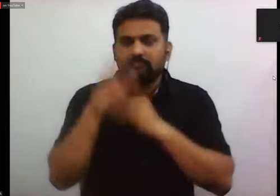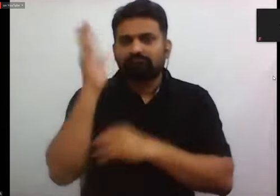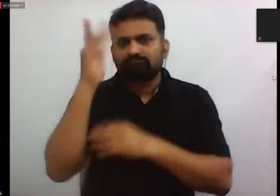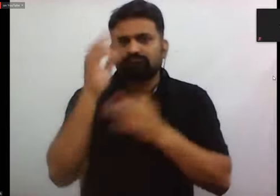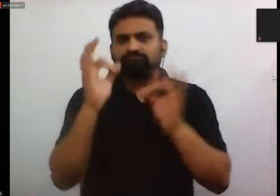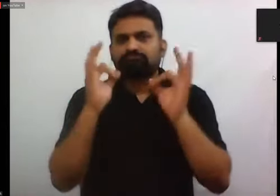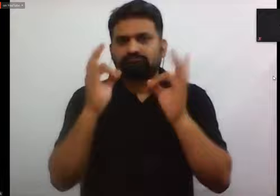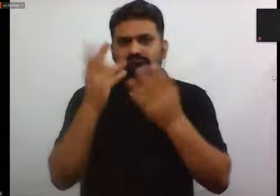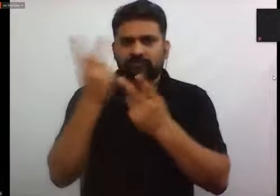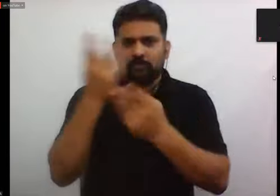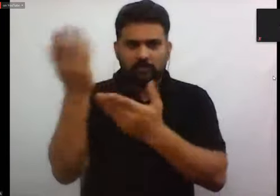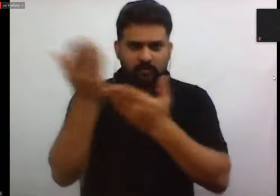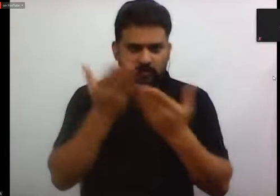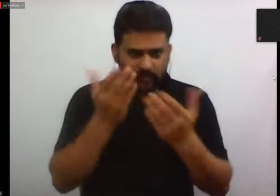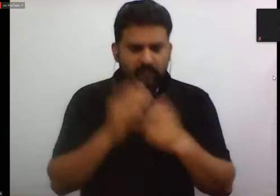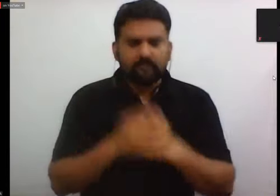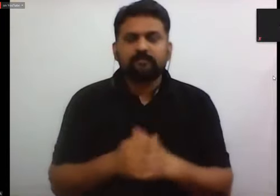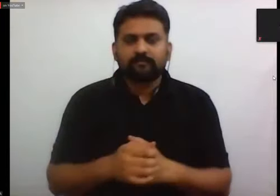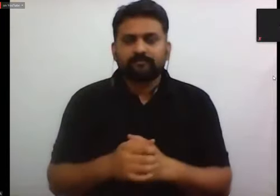जुड़ेंगे। और